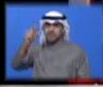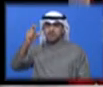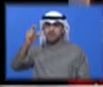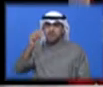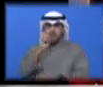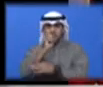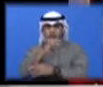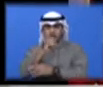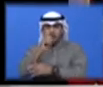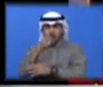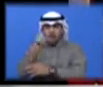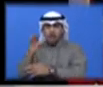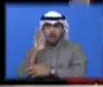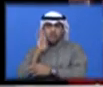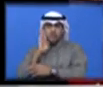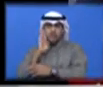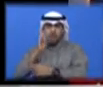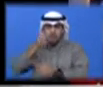قواعد العمل